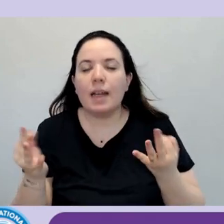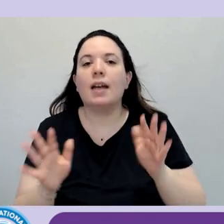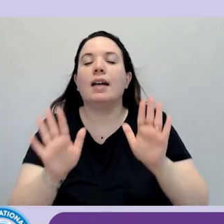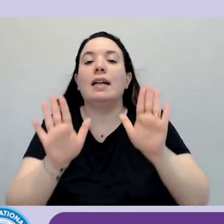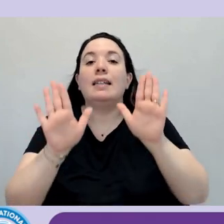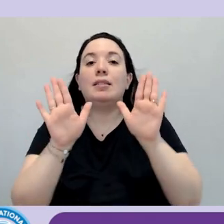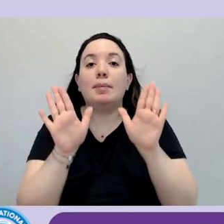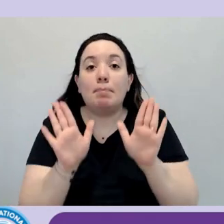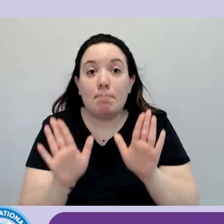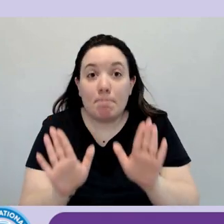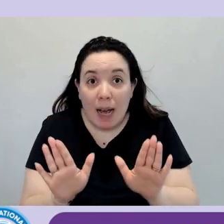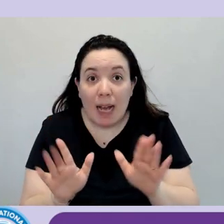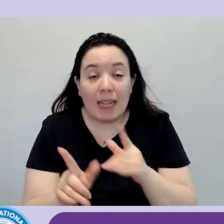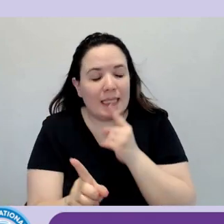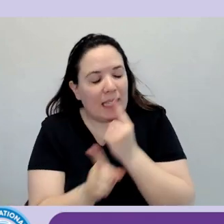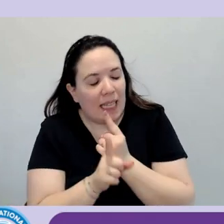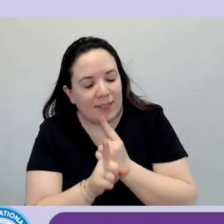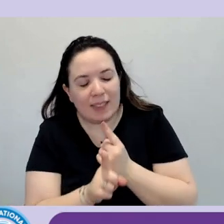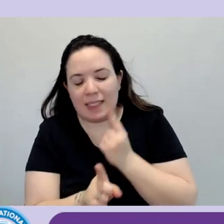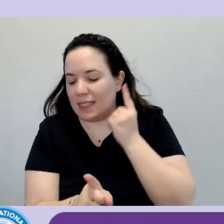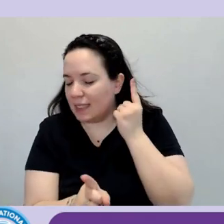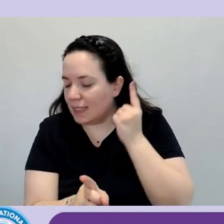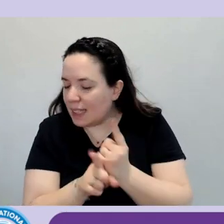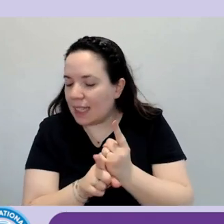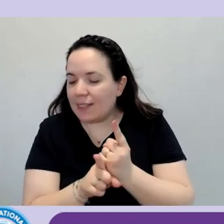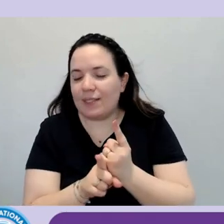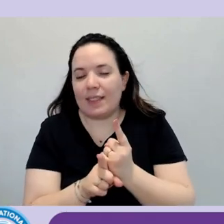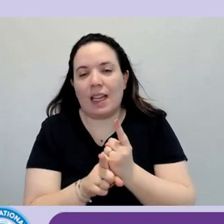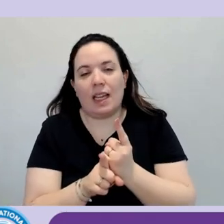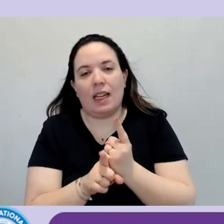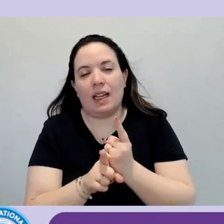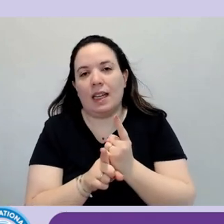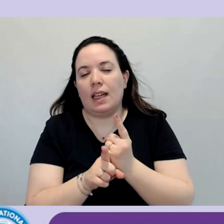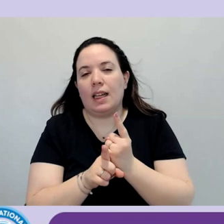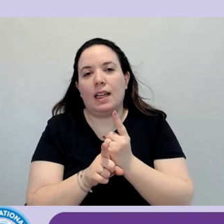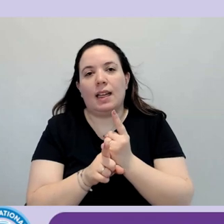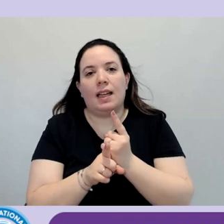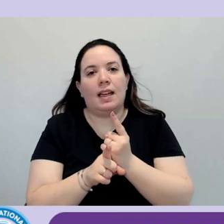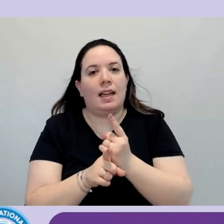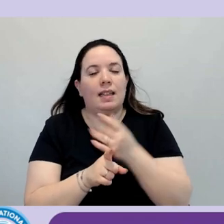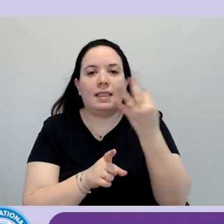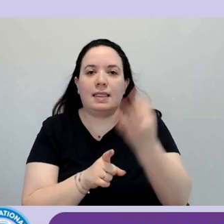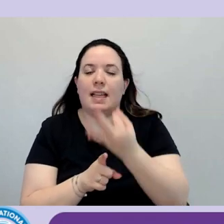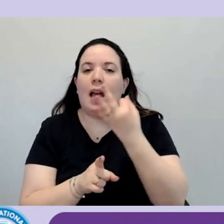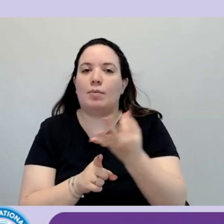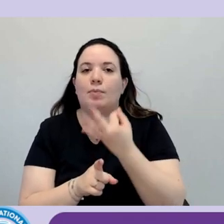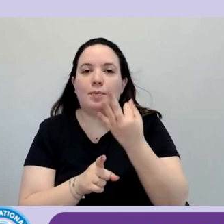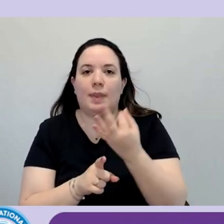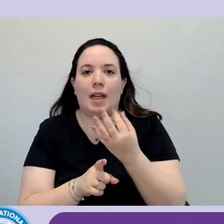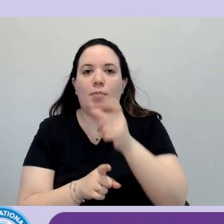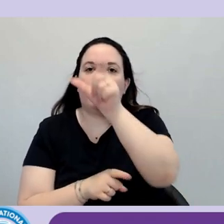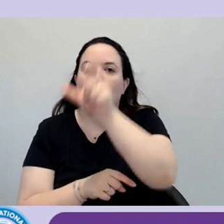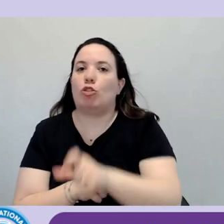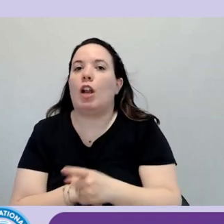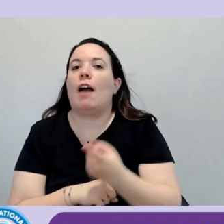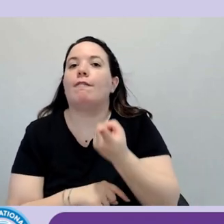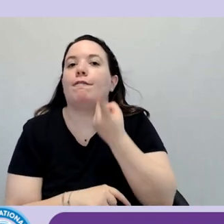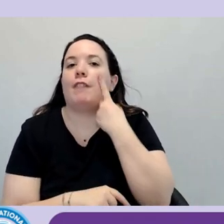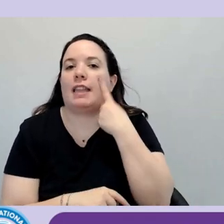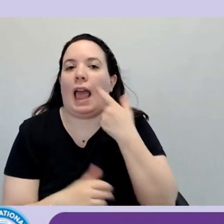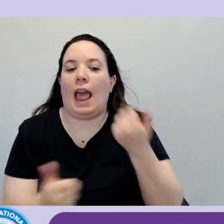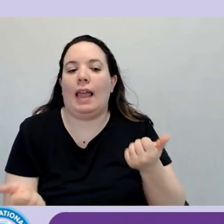Deve necessariamente essere assistito da una persona Eh vedente